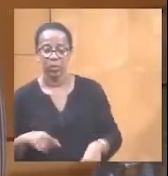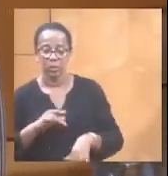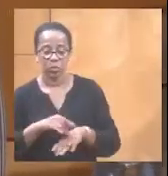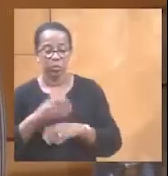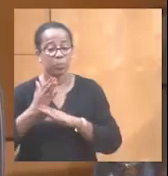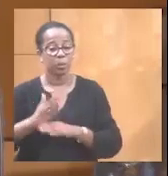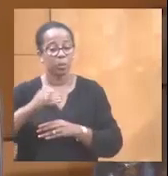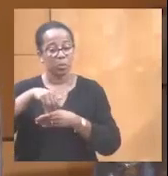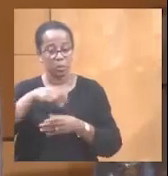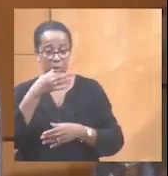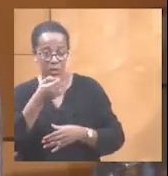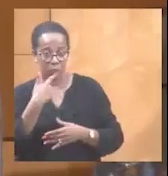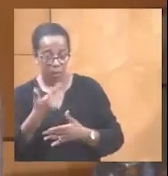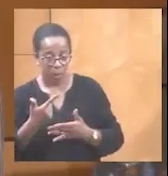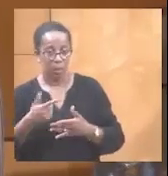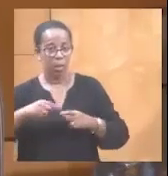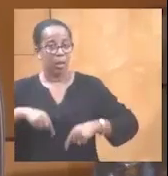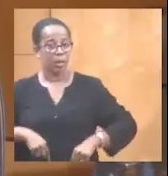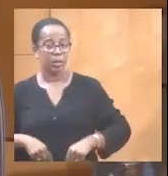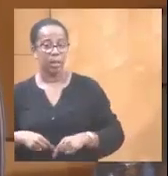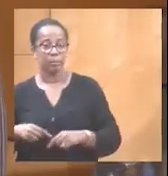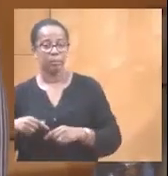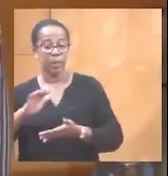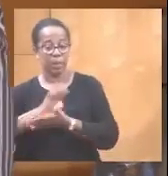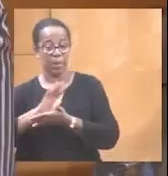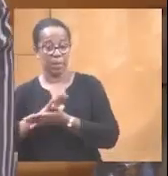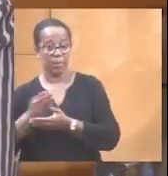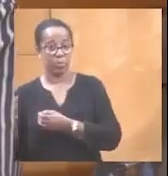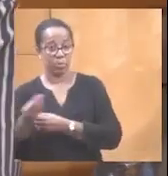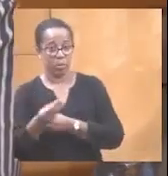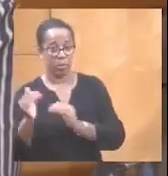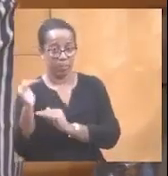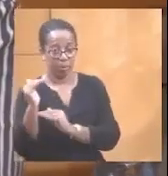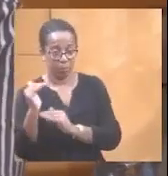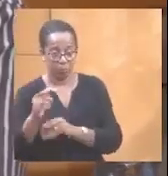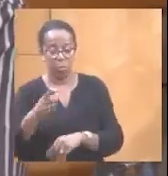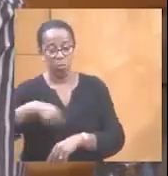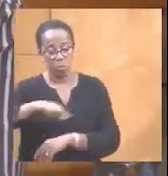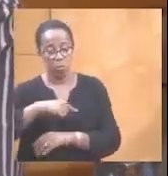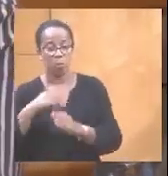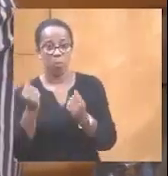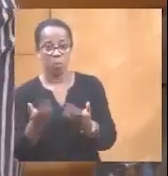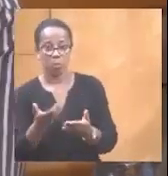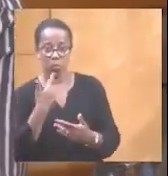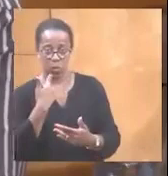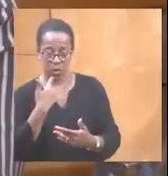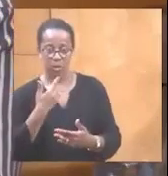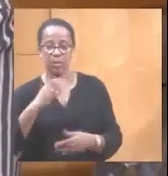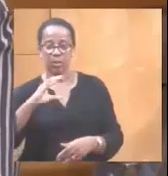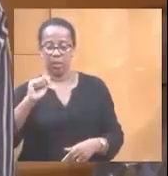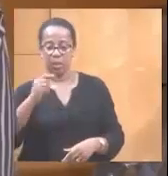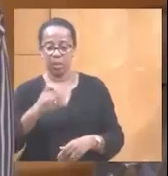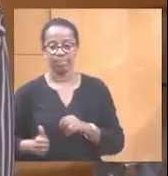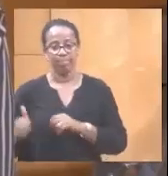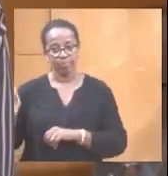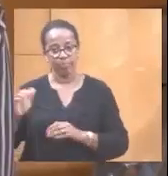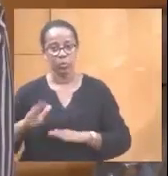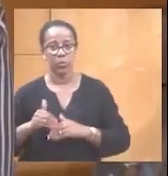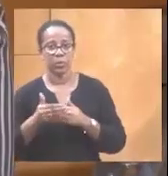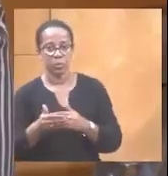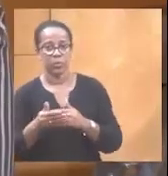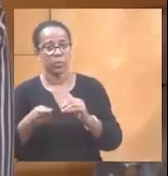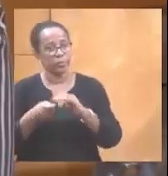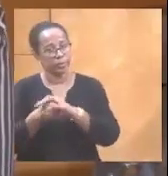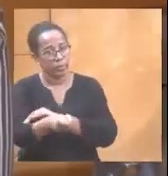prévu que l'État donne des primes aux employeurs. Nous avons préconisé que la CTM continue